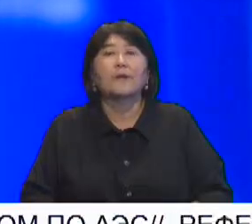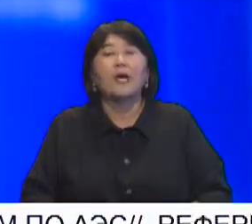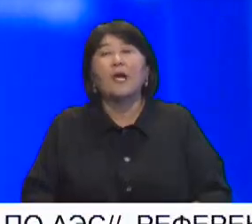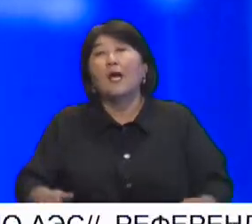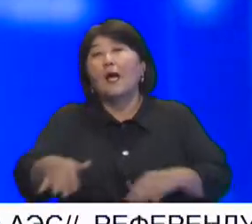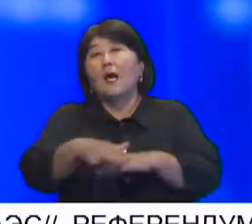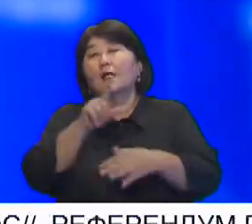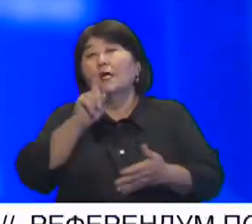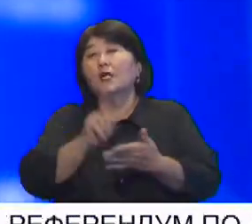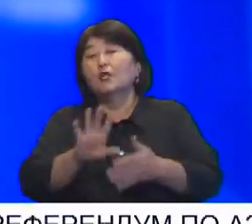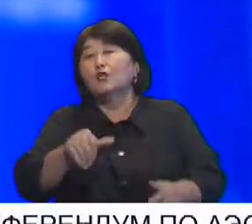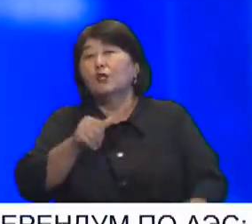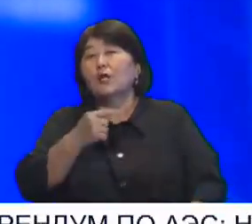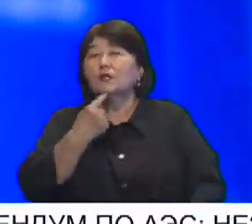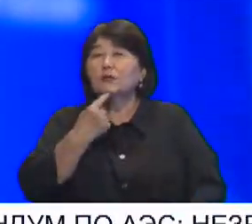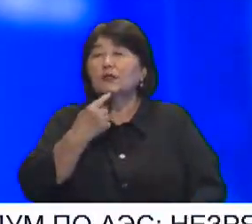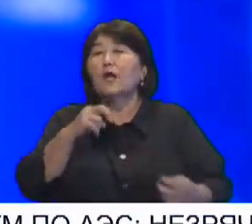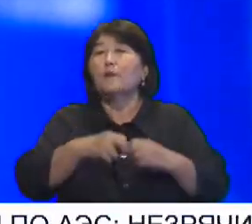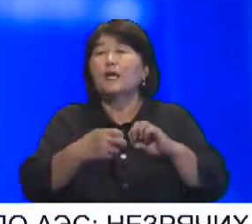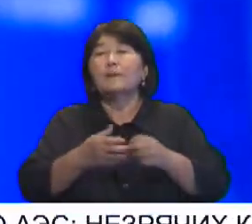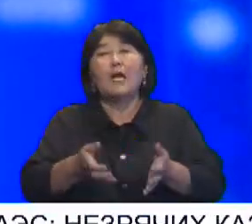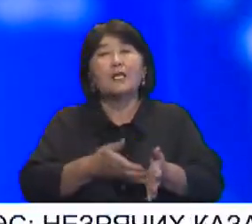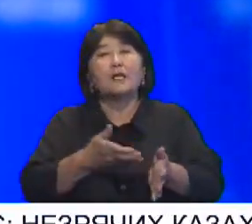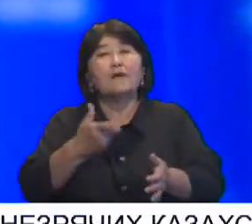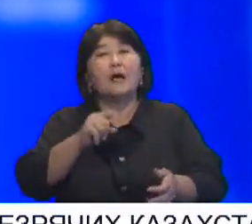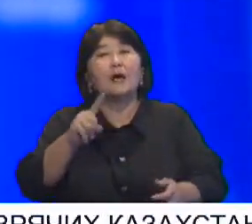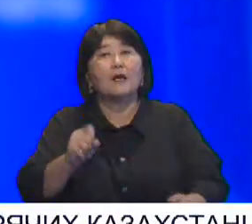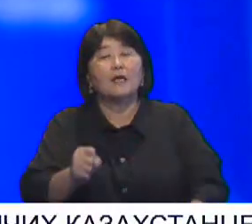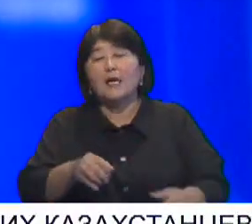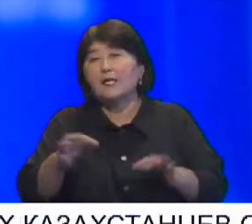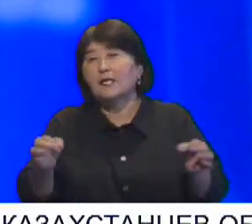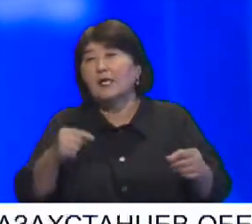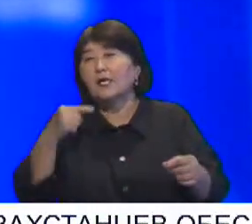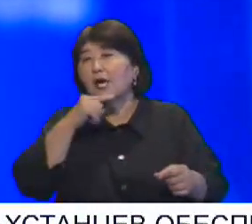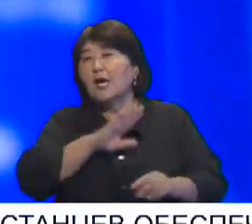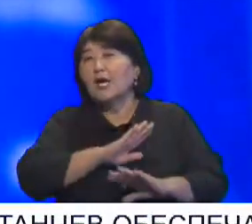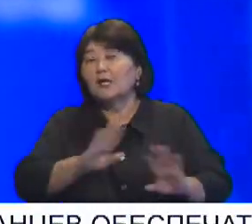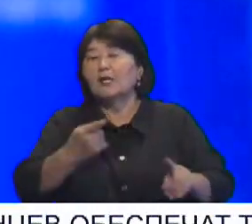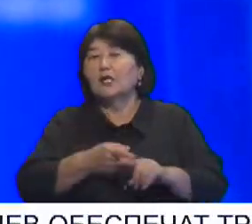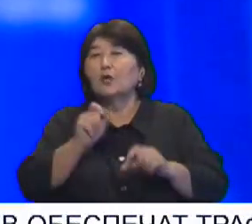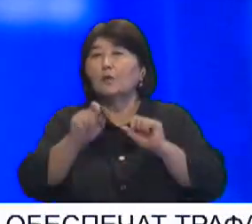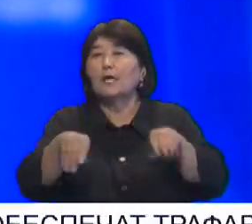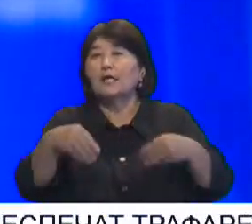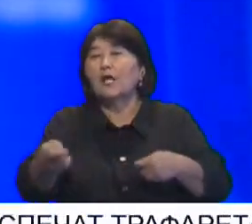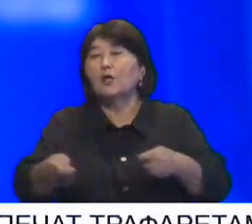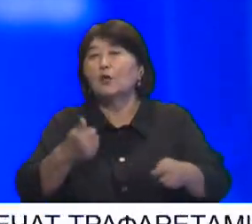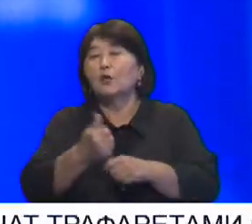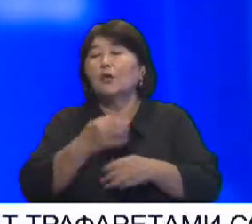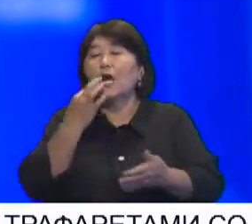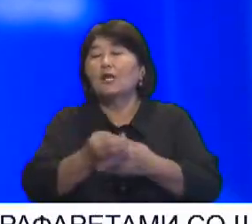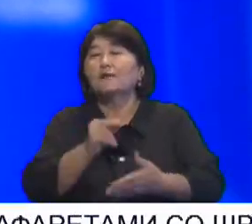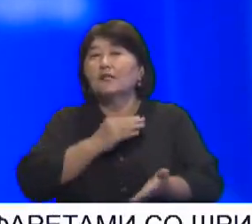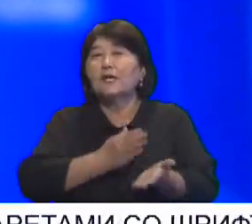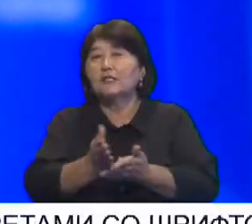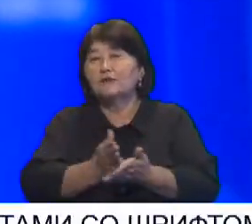население не должно испытывать никаких проблем с нехваткой сжиженного газа никаких ограничений такое поручение дал руководителям ответственных сфер